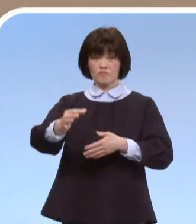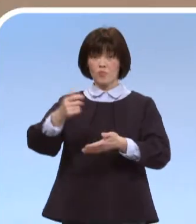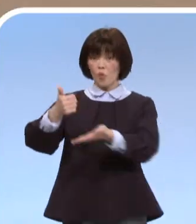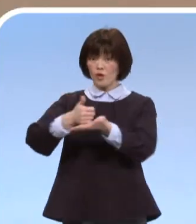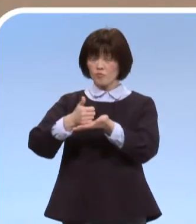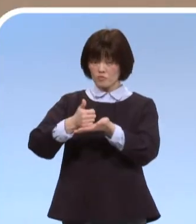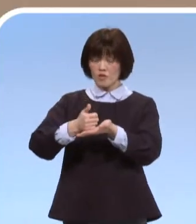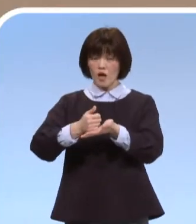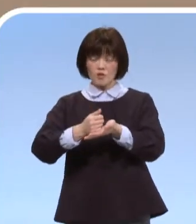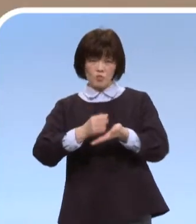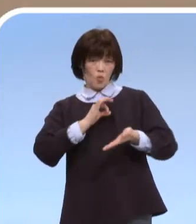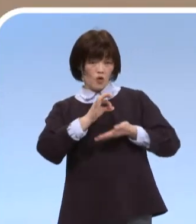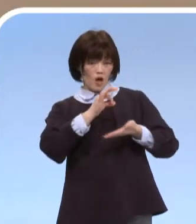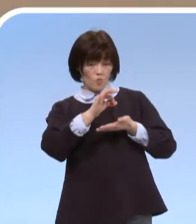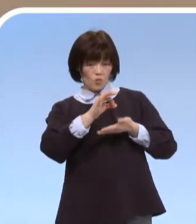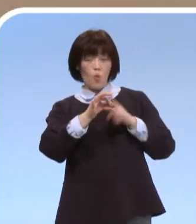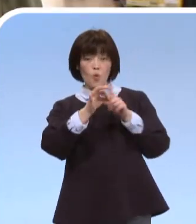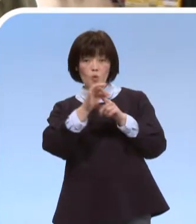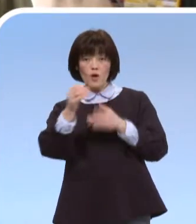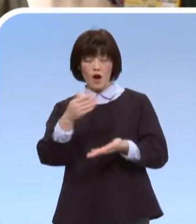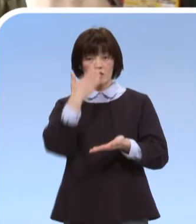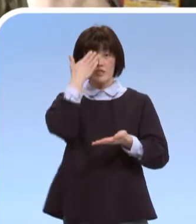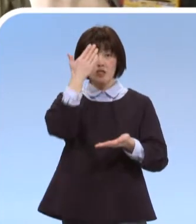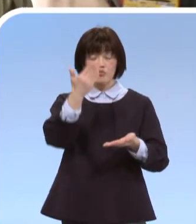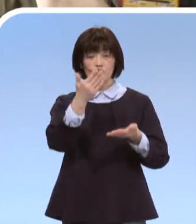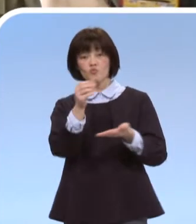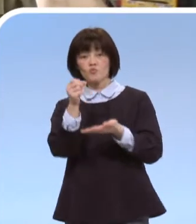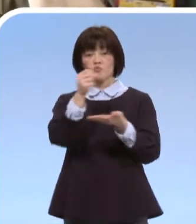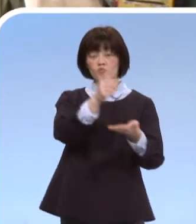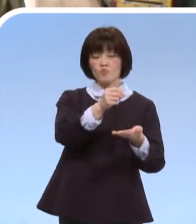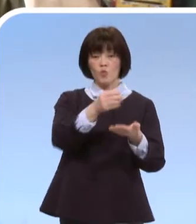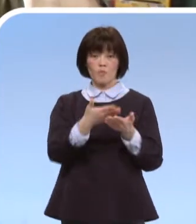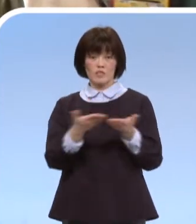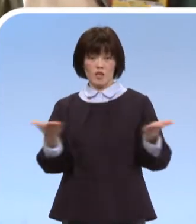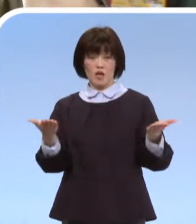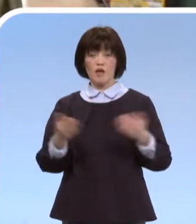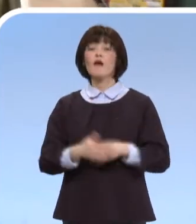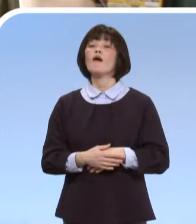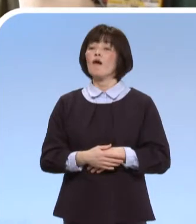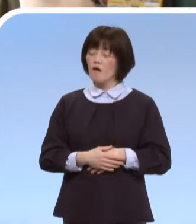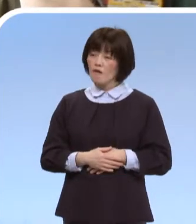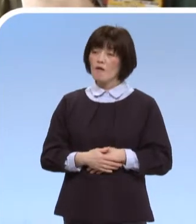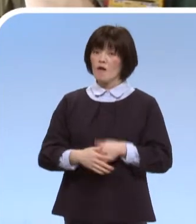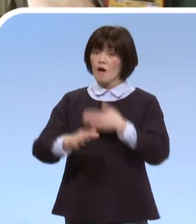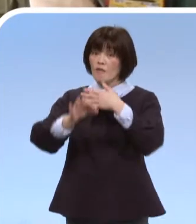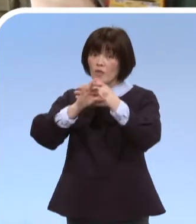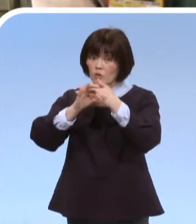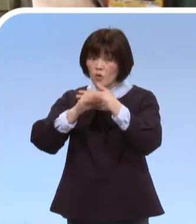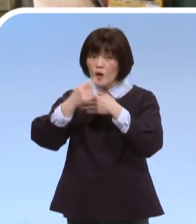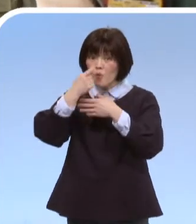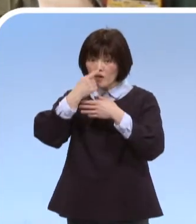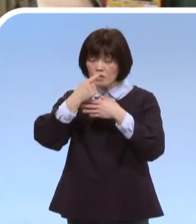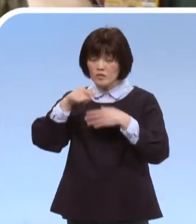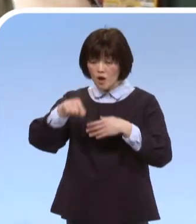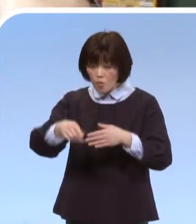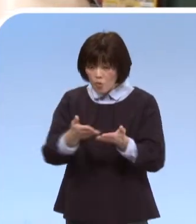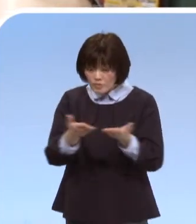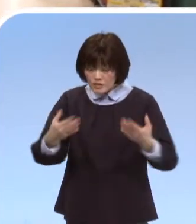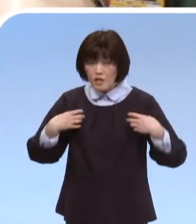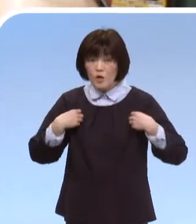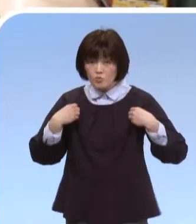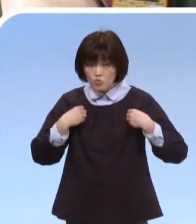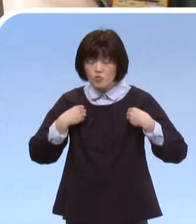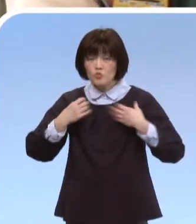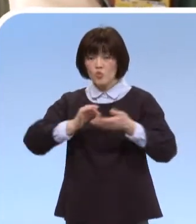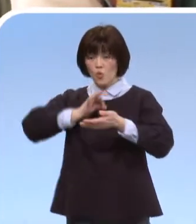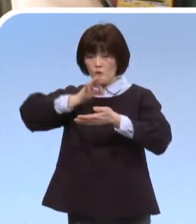ですけど買い物が寄付になるお店、うん、 例えば、はい、私がねここでこうお洋服を買ったら、